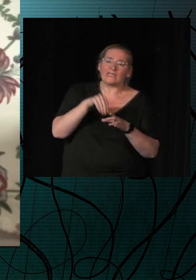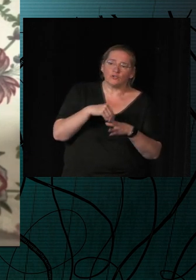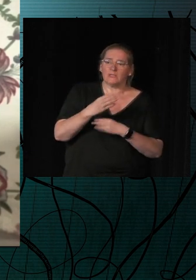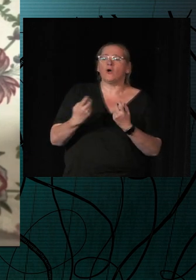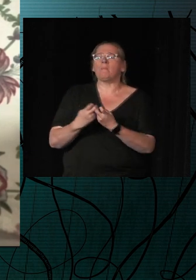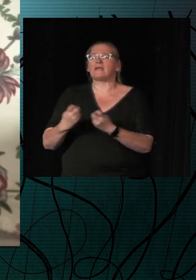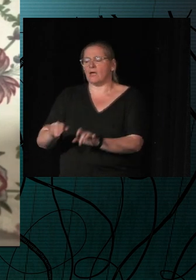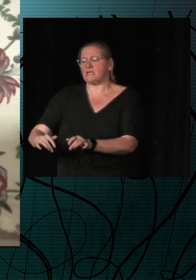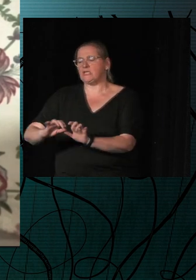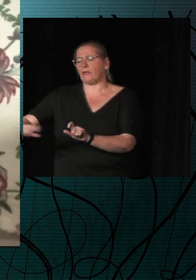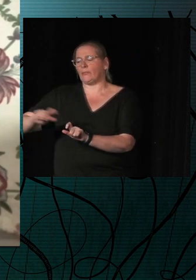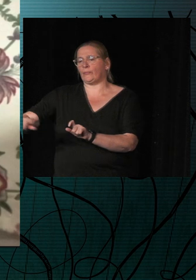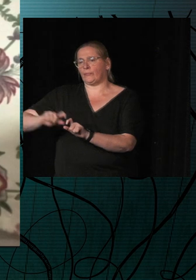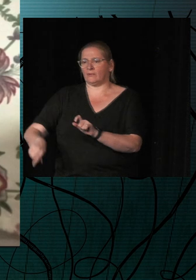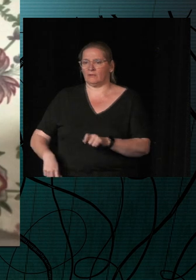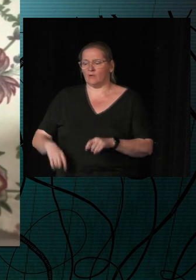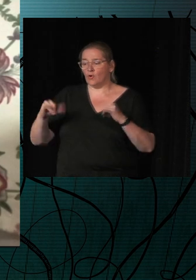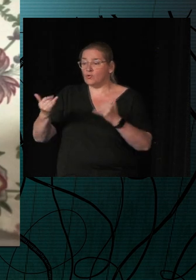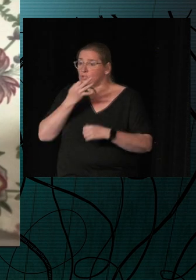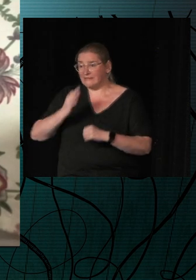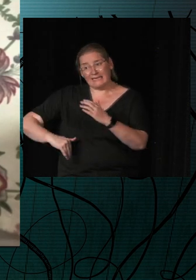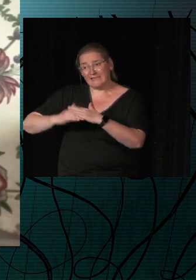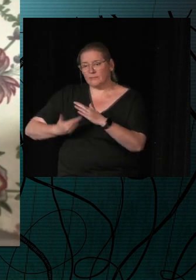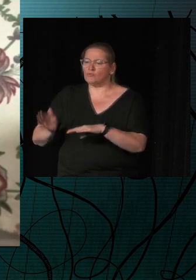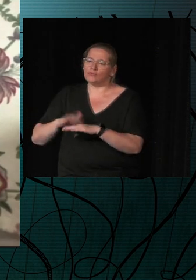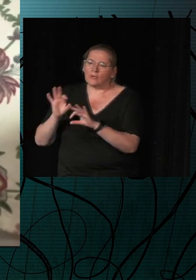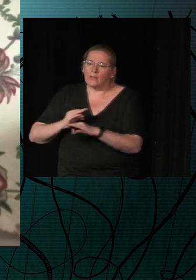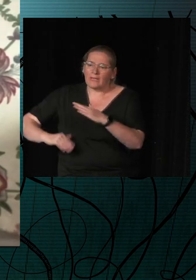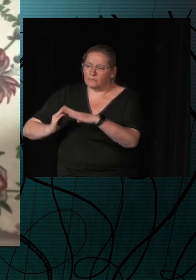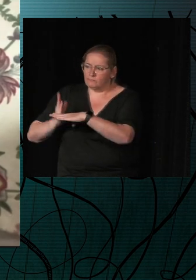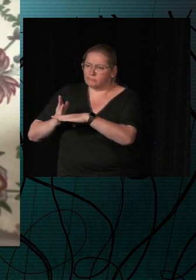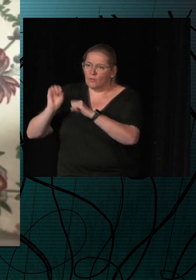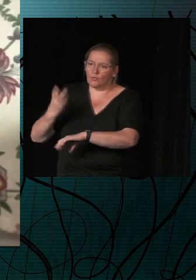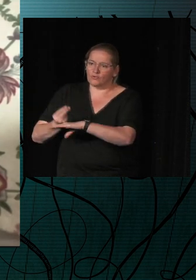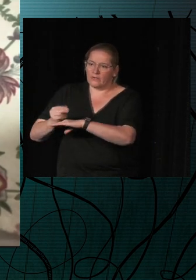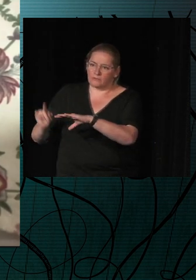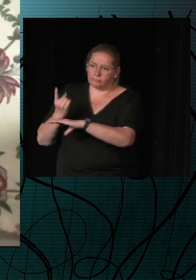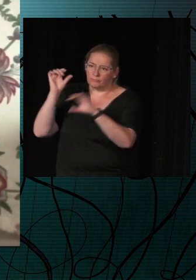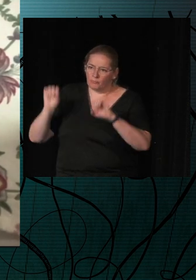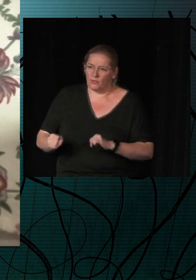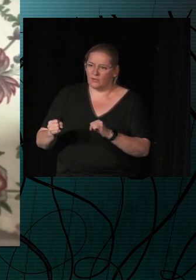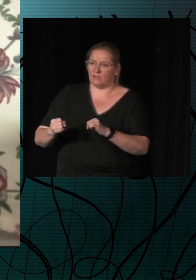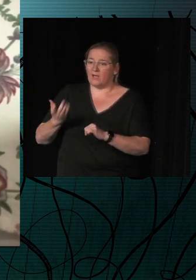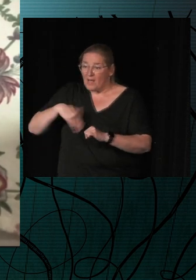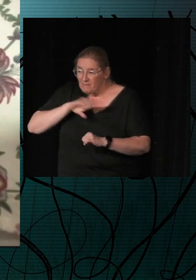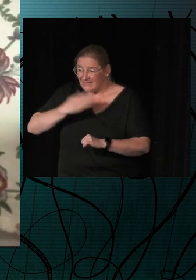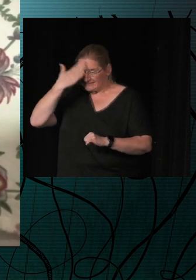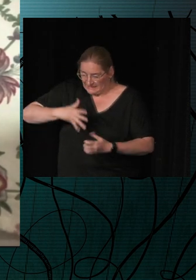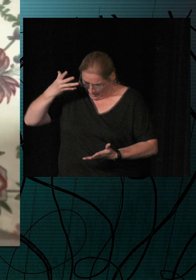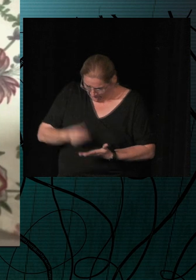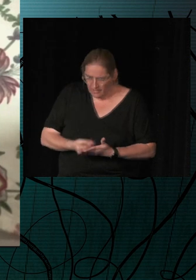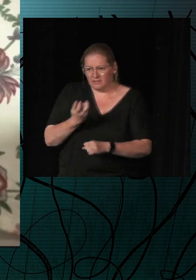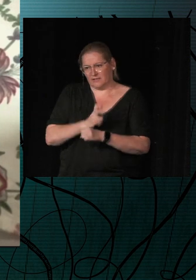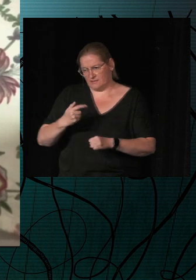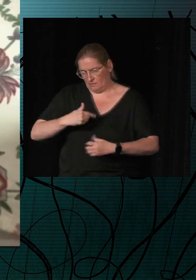créent aussi d'autres sentiments de peur mais de de peur de la ressource enfin de conservation de ressources et cetera et et ça en fait c'est c'est super habile